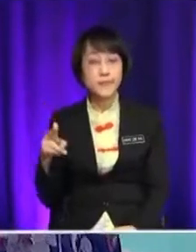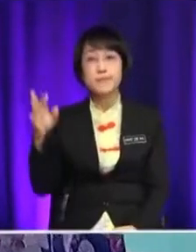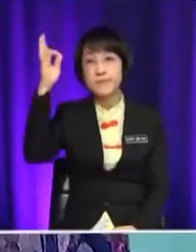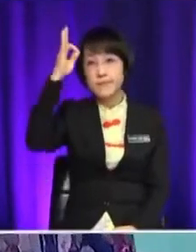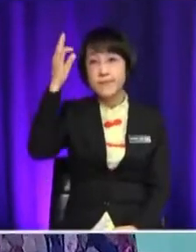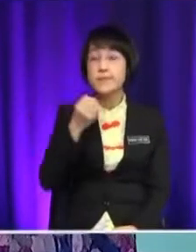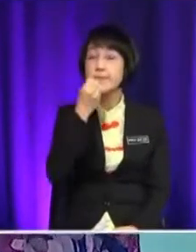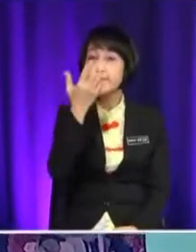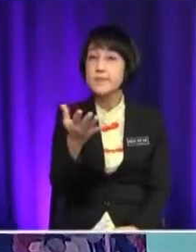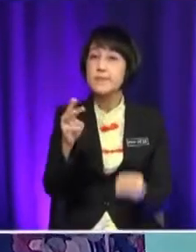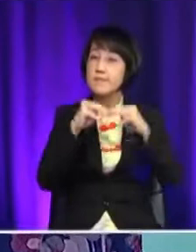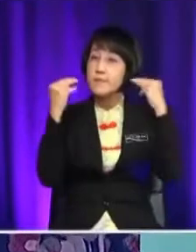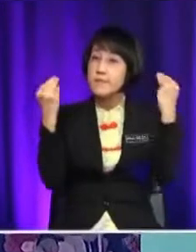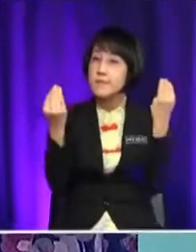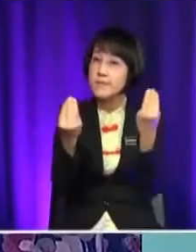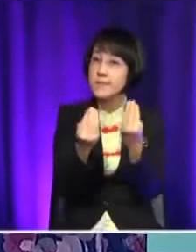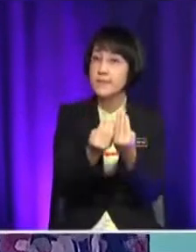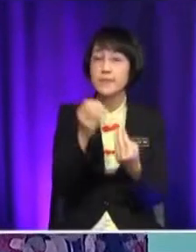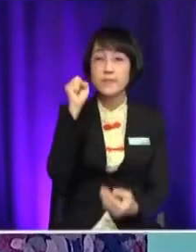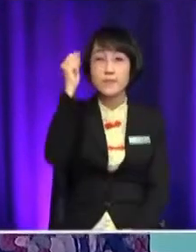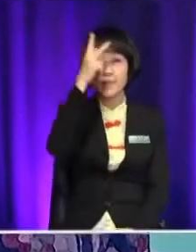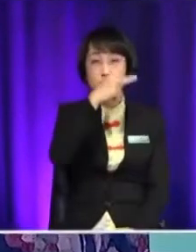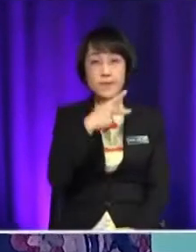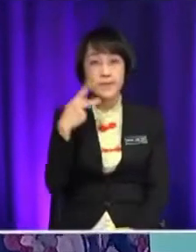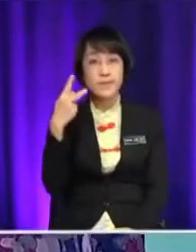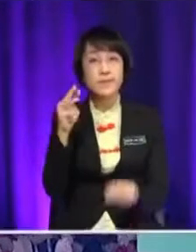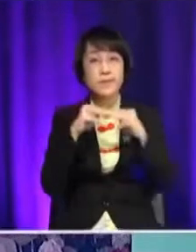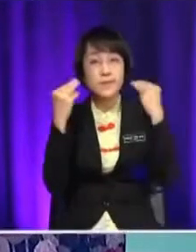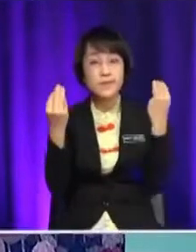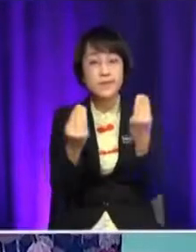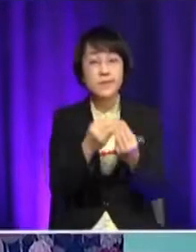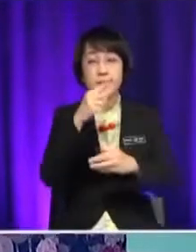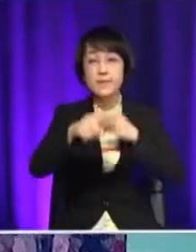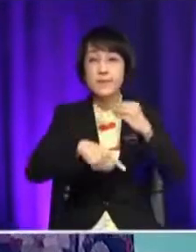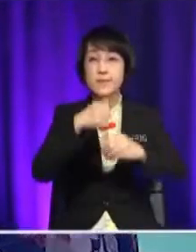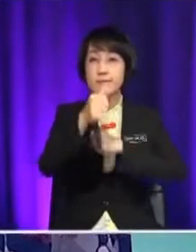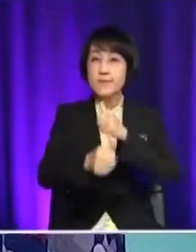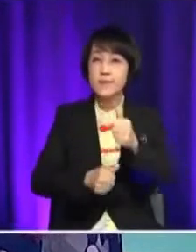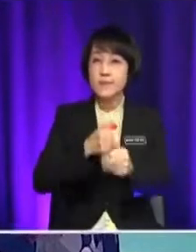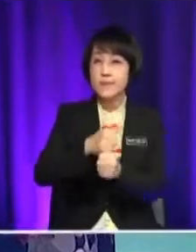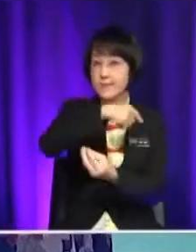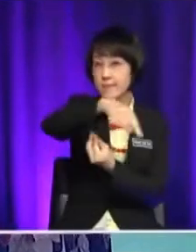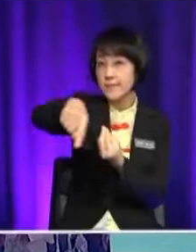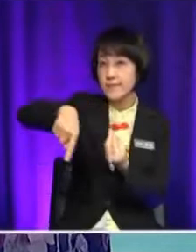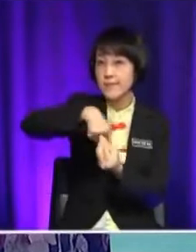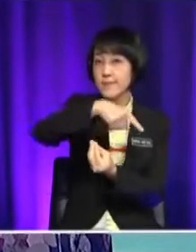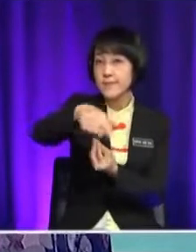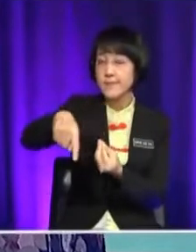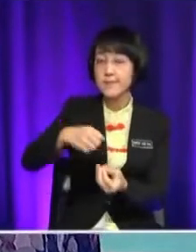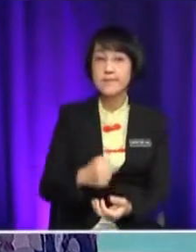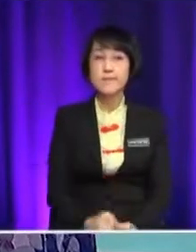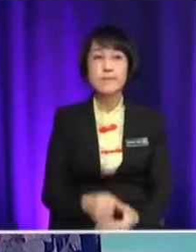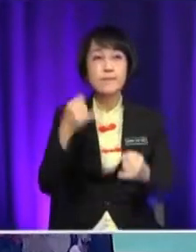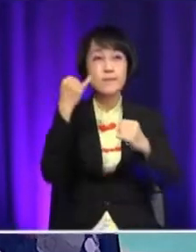tahu masyarakat ni, sikap masyarakat tentang alam sekitar. Baik, akhir sekali nak tanyalah kehendak soalannya apa